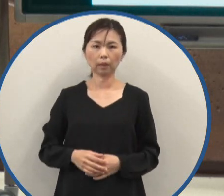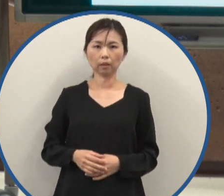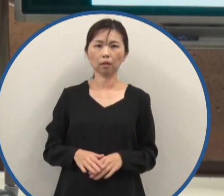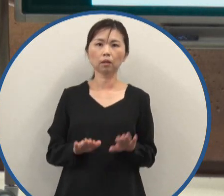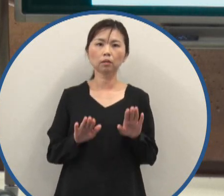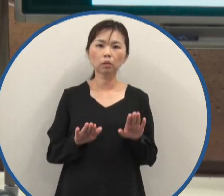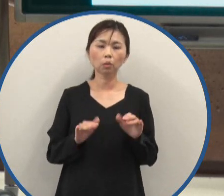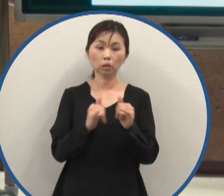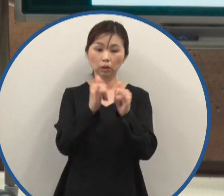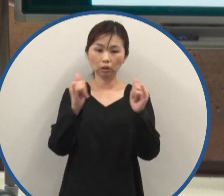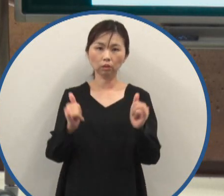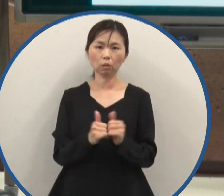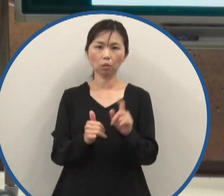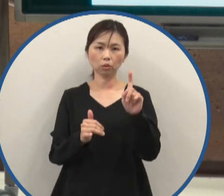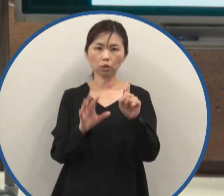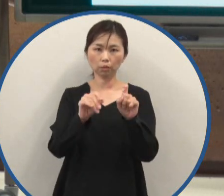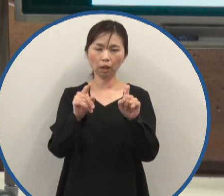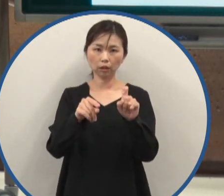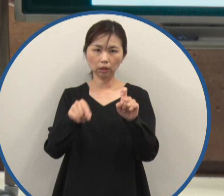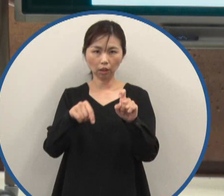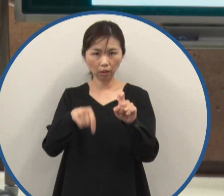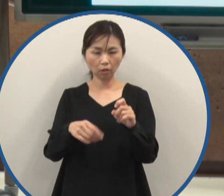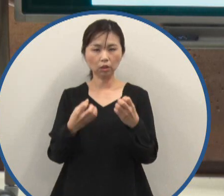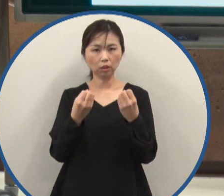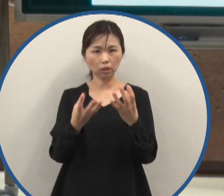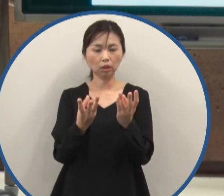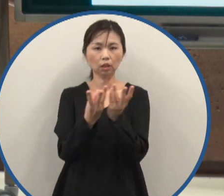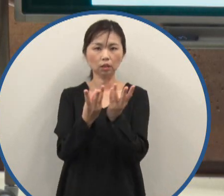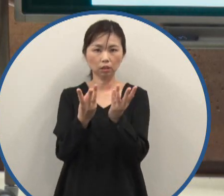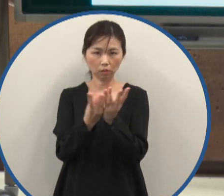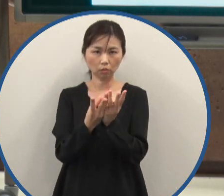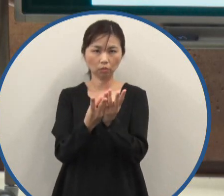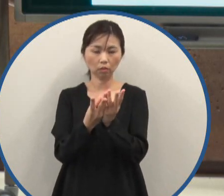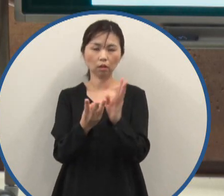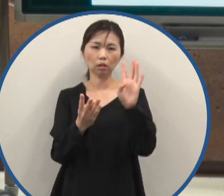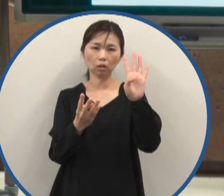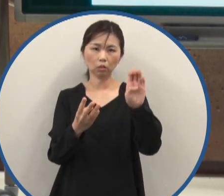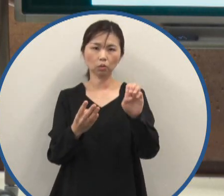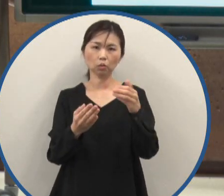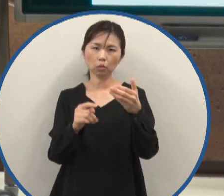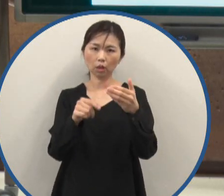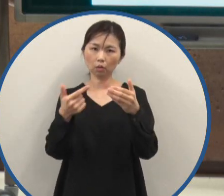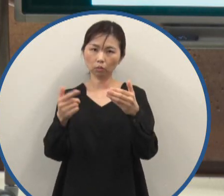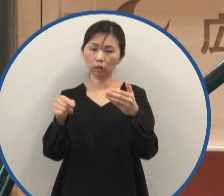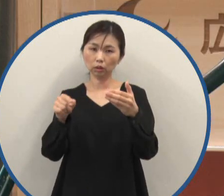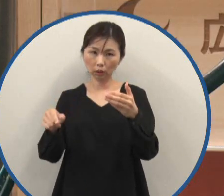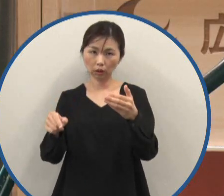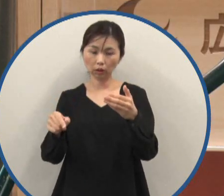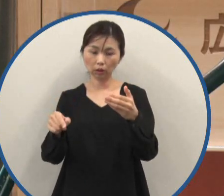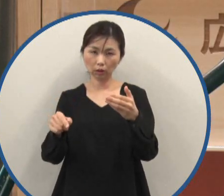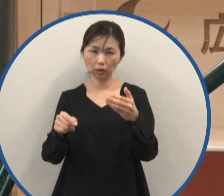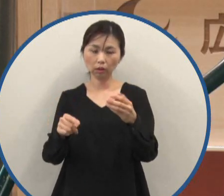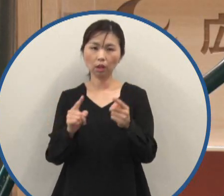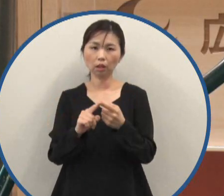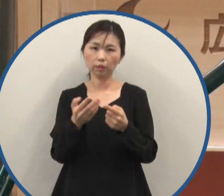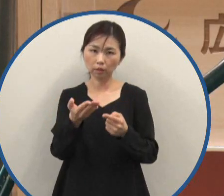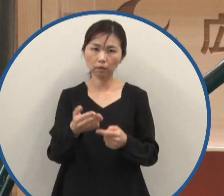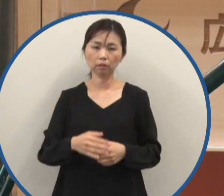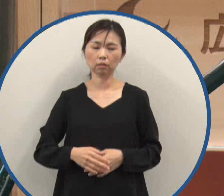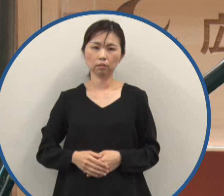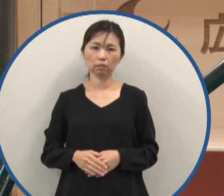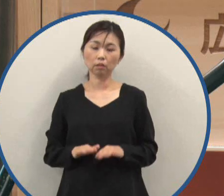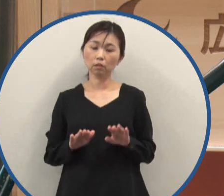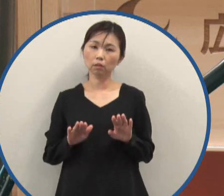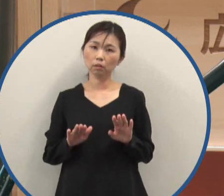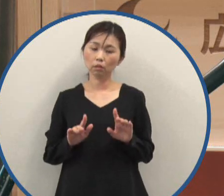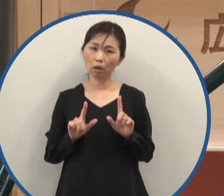染者数なんですけども、49.6 人で間違いないですか。 今日の発表後です